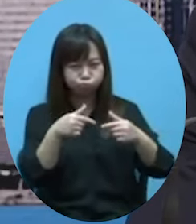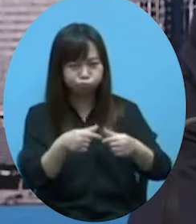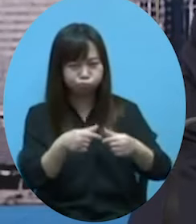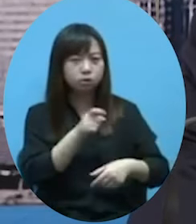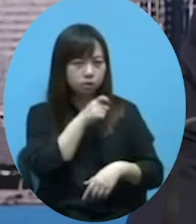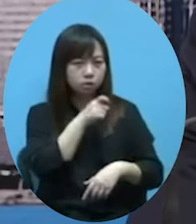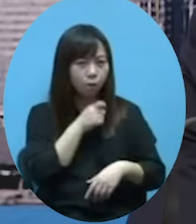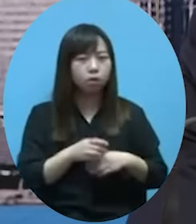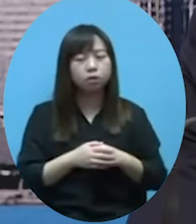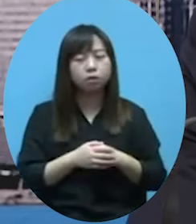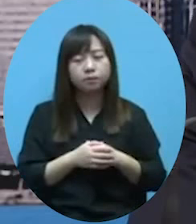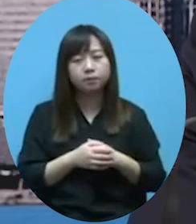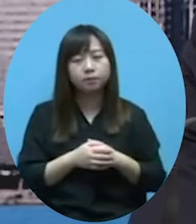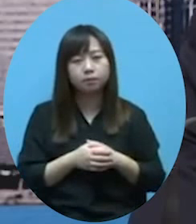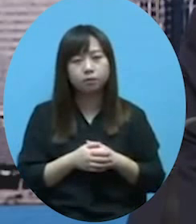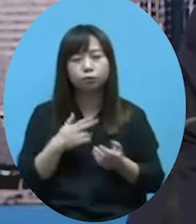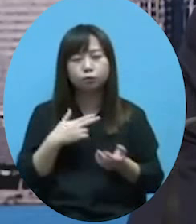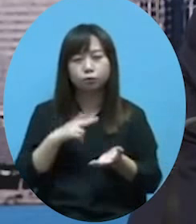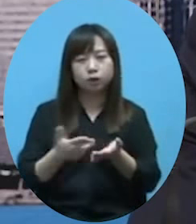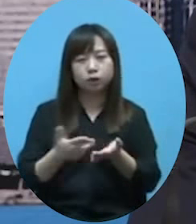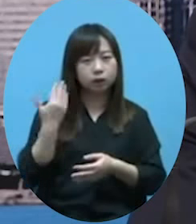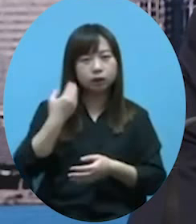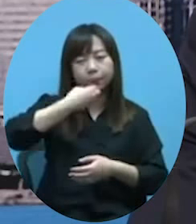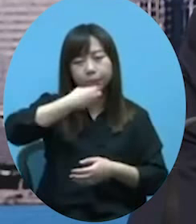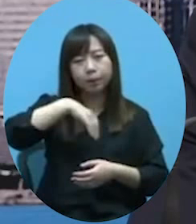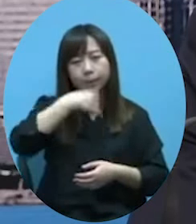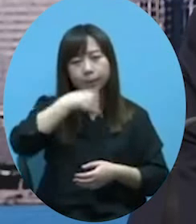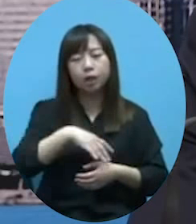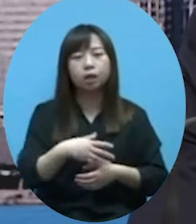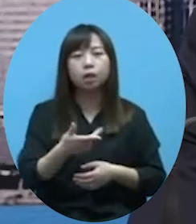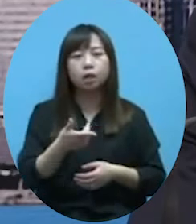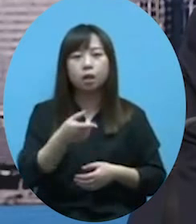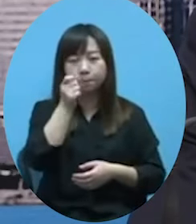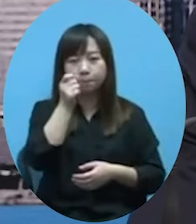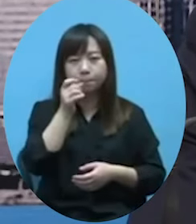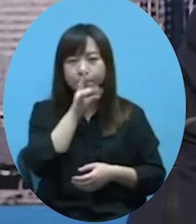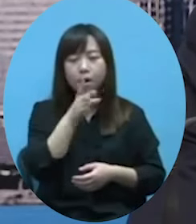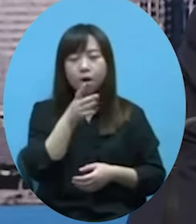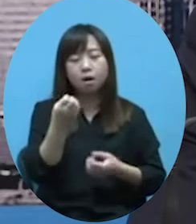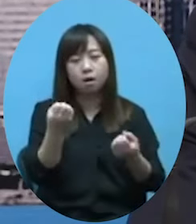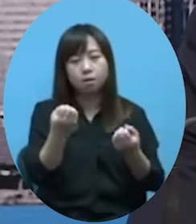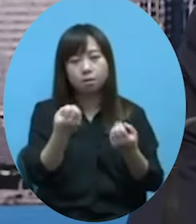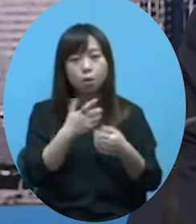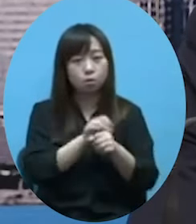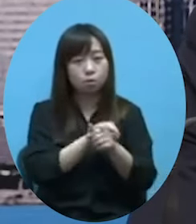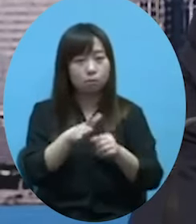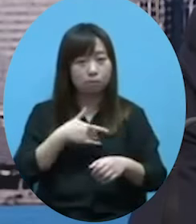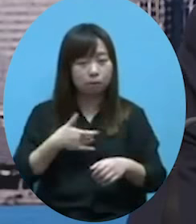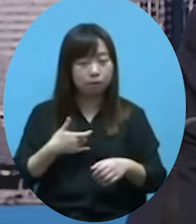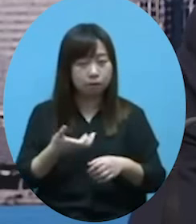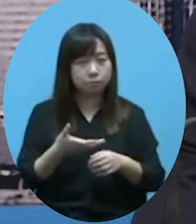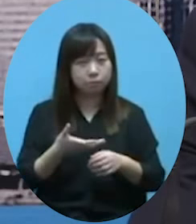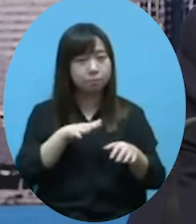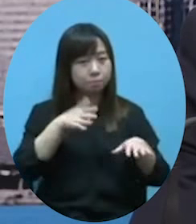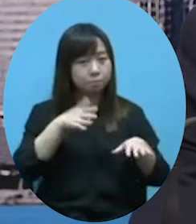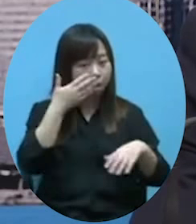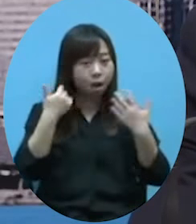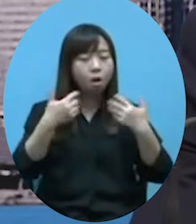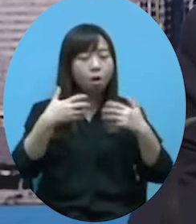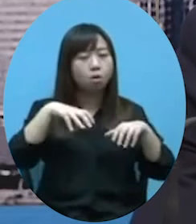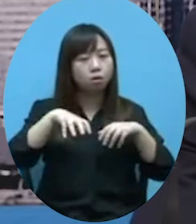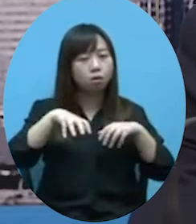是以往的經驗譬如一些突發的冠狀病毒牠在貓狗裡會